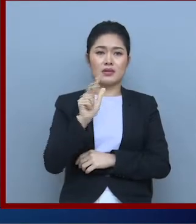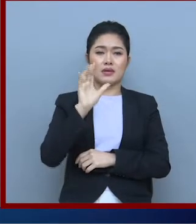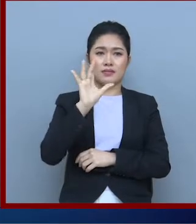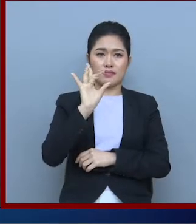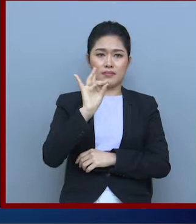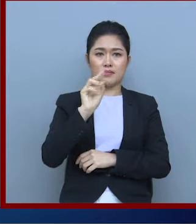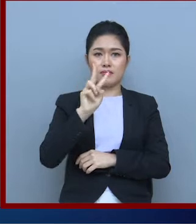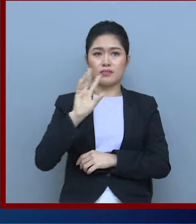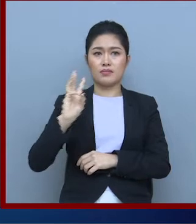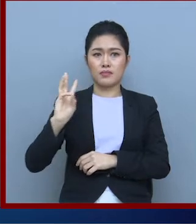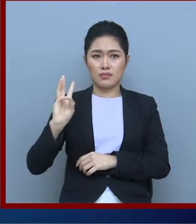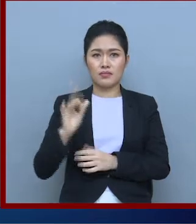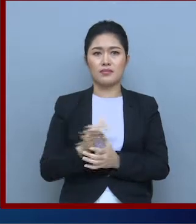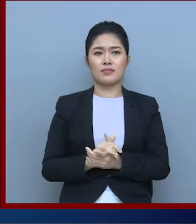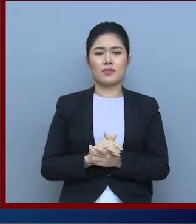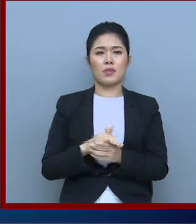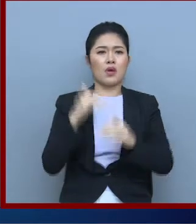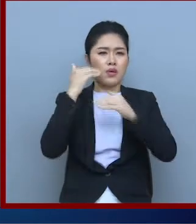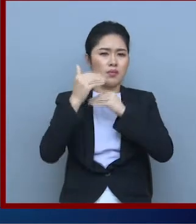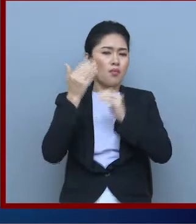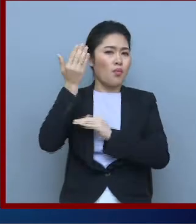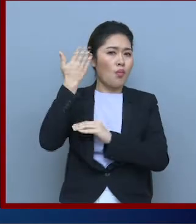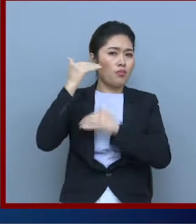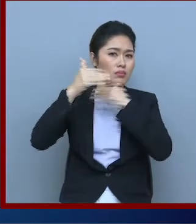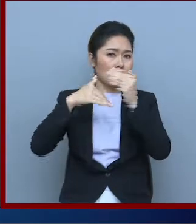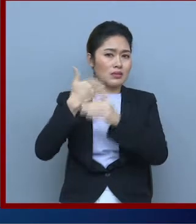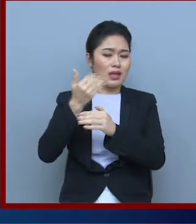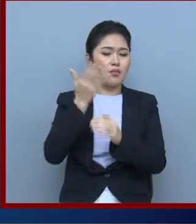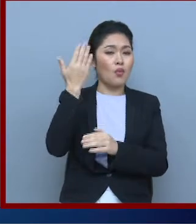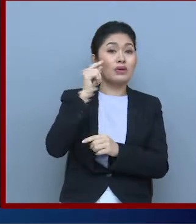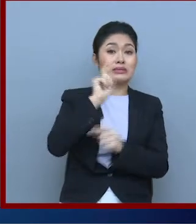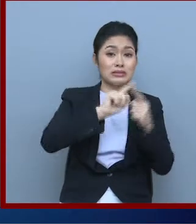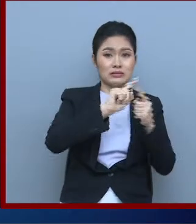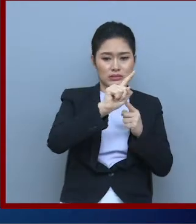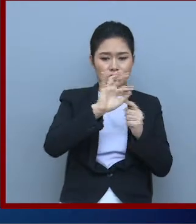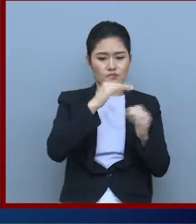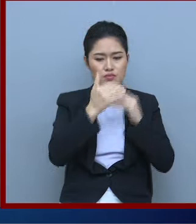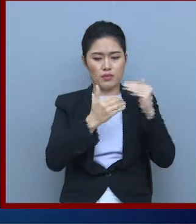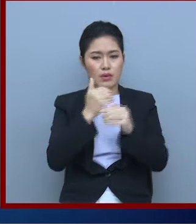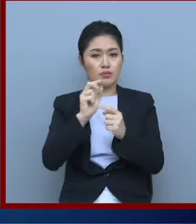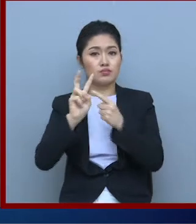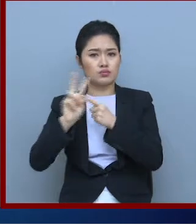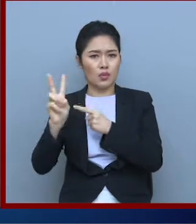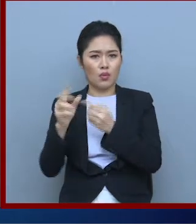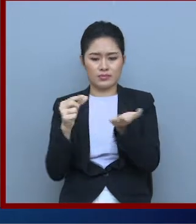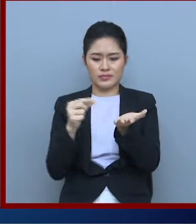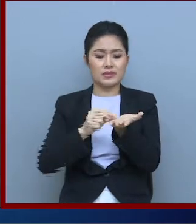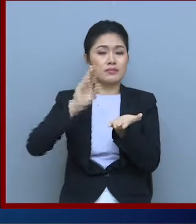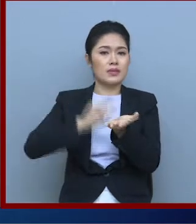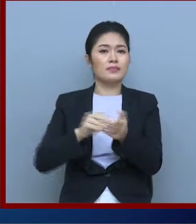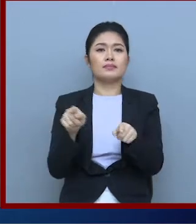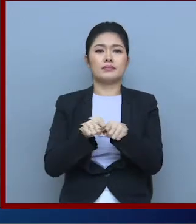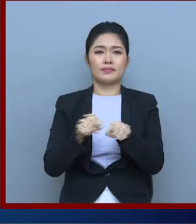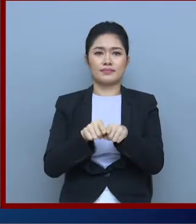ตัวนี้เนี่ยถูกพัฒนามาจากเวอร์ชั่น1นะครับก็ใช้ชิปตัวเดียวกันนะครับ